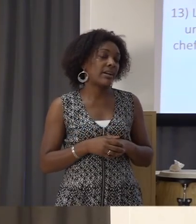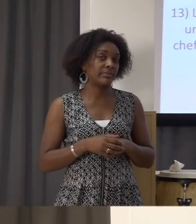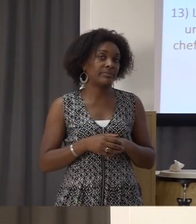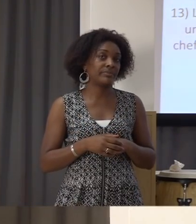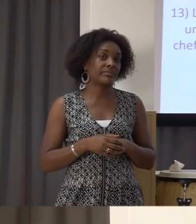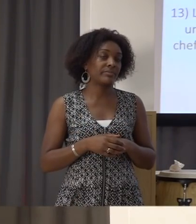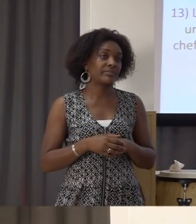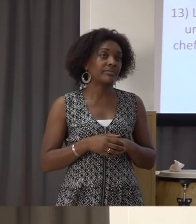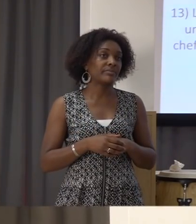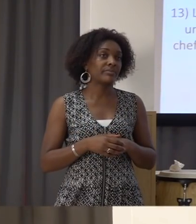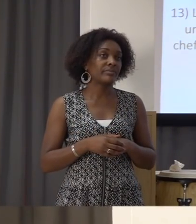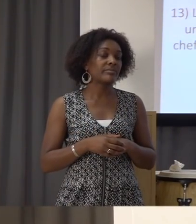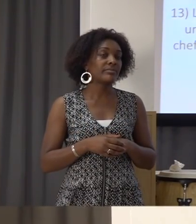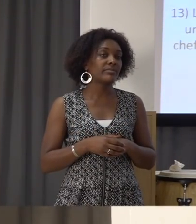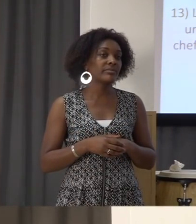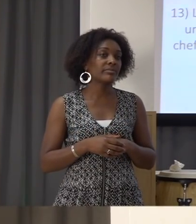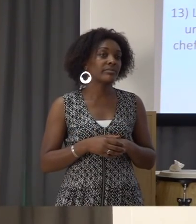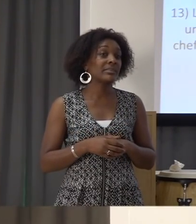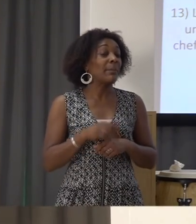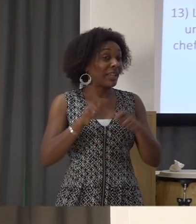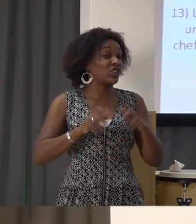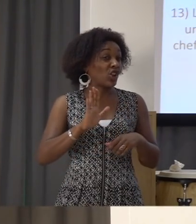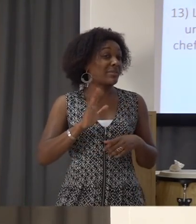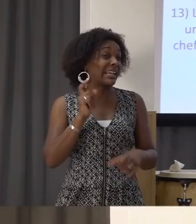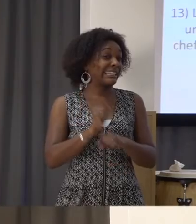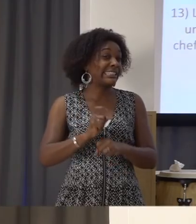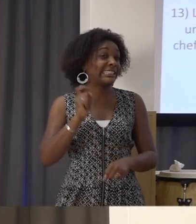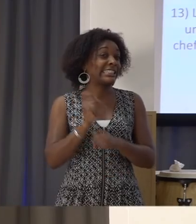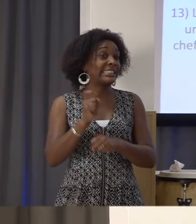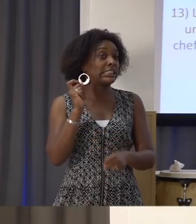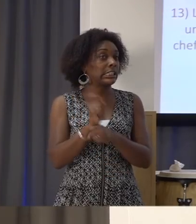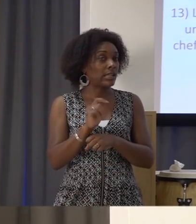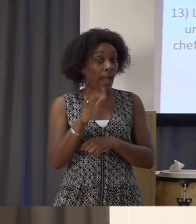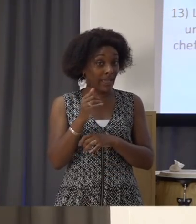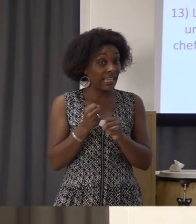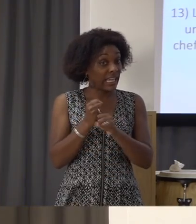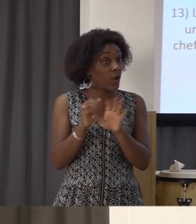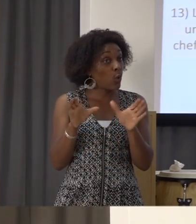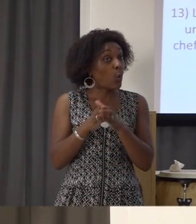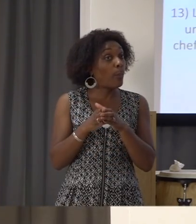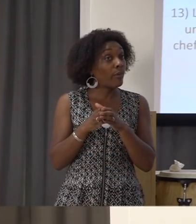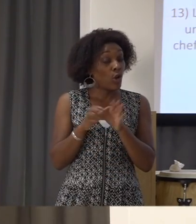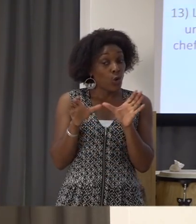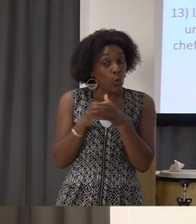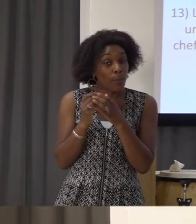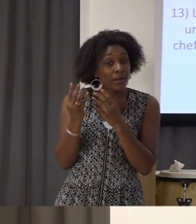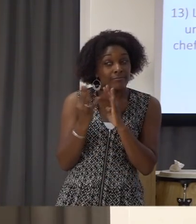personnes, ils commencent par critiquer jusqu'à former un groupe de personnes autour